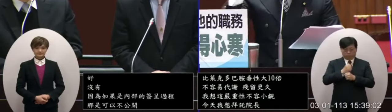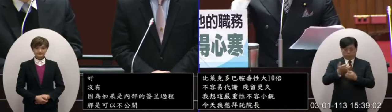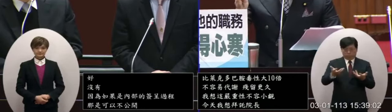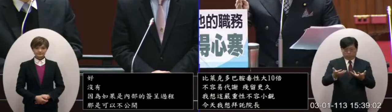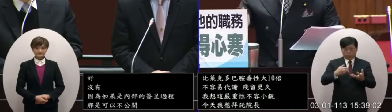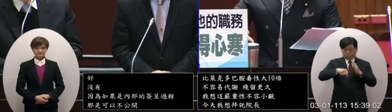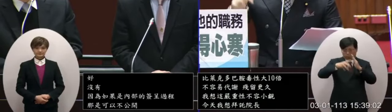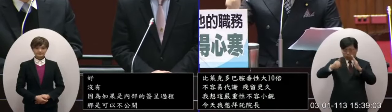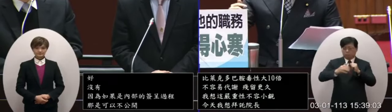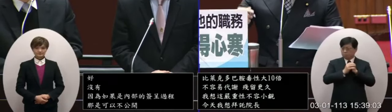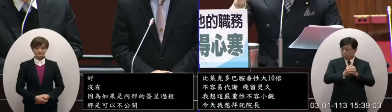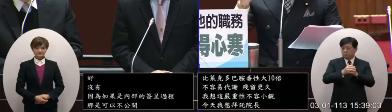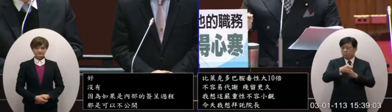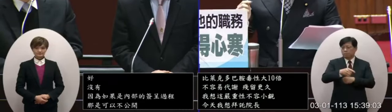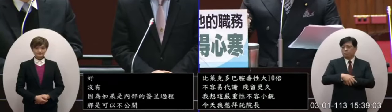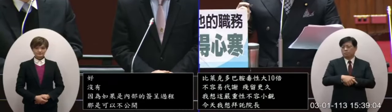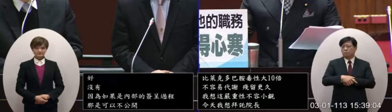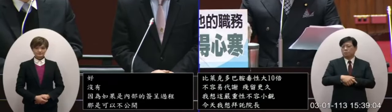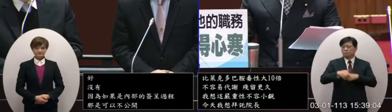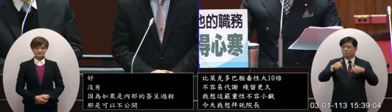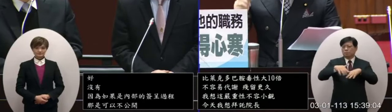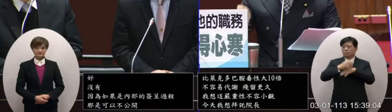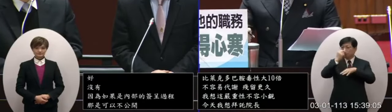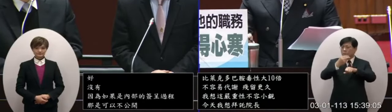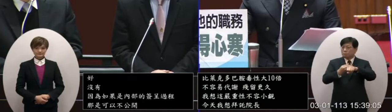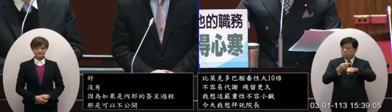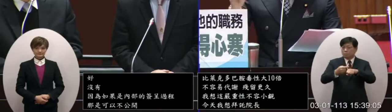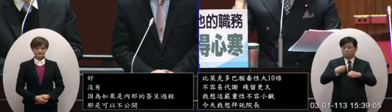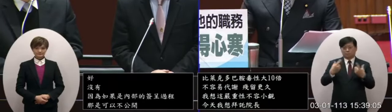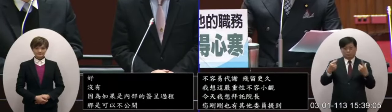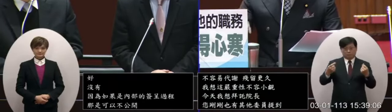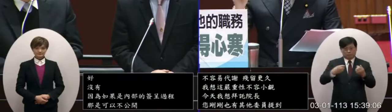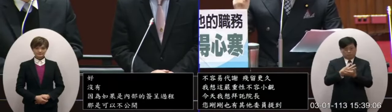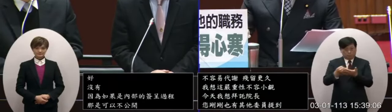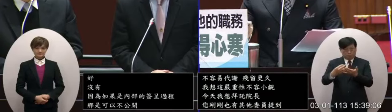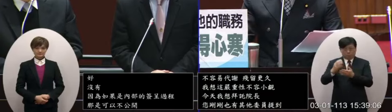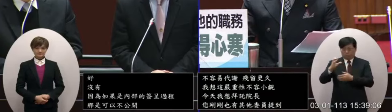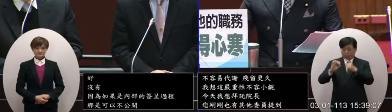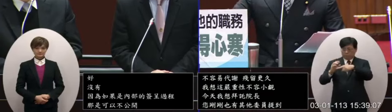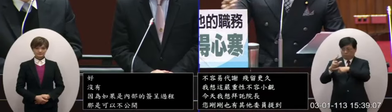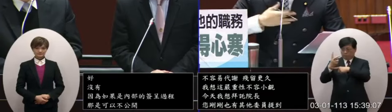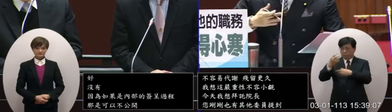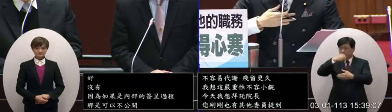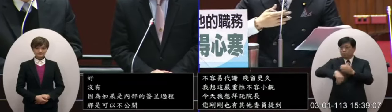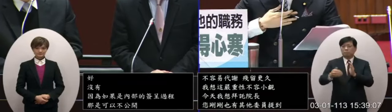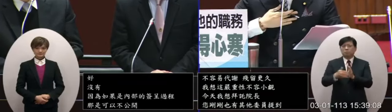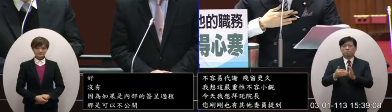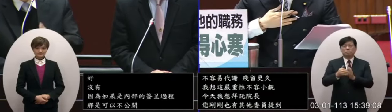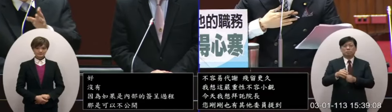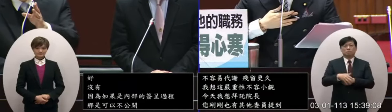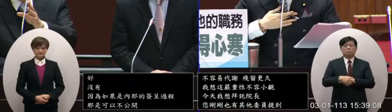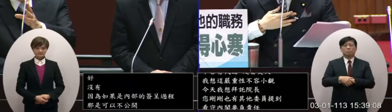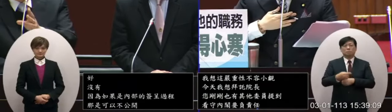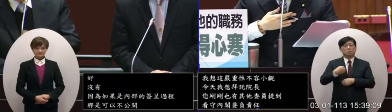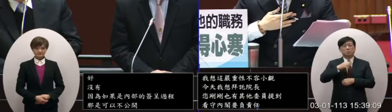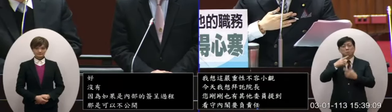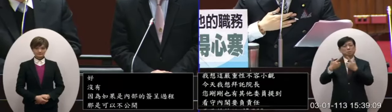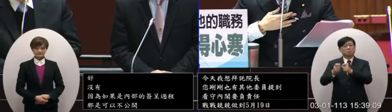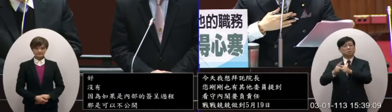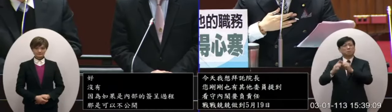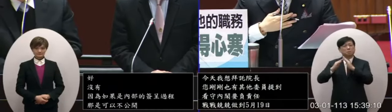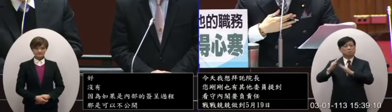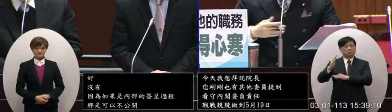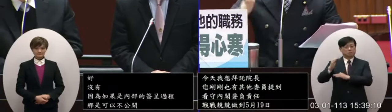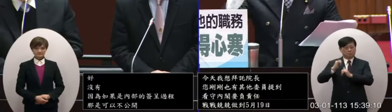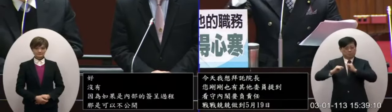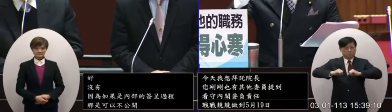院长，我要拜托你，院长，西布特罗的同批猪肉有97%已经吃下肚，本席为了台中市市民的